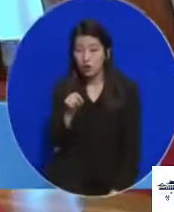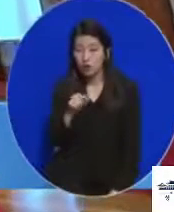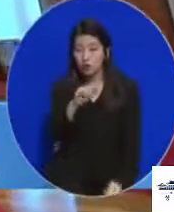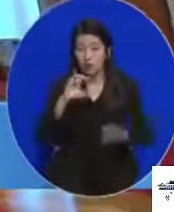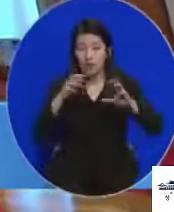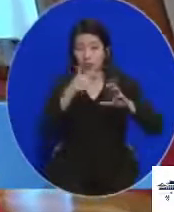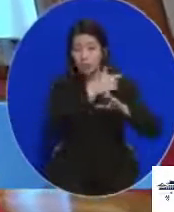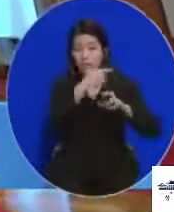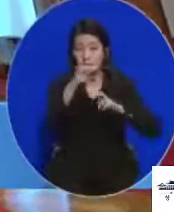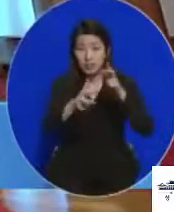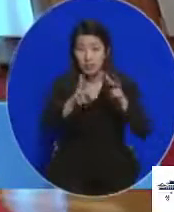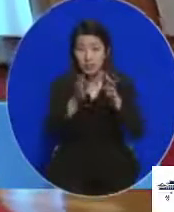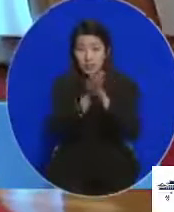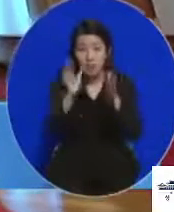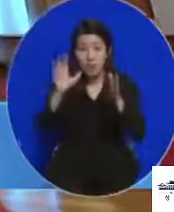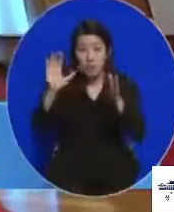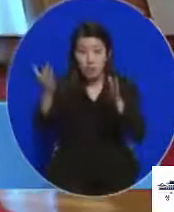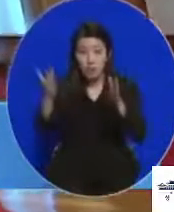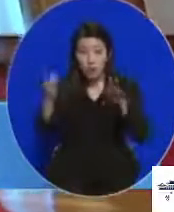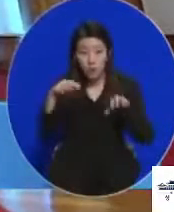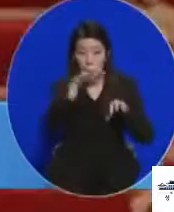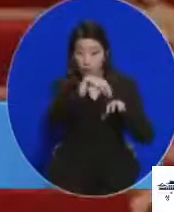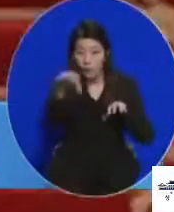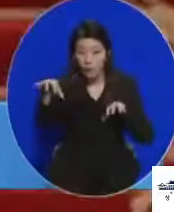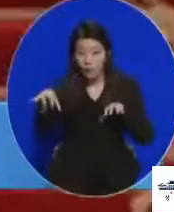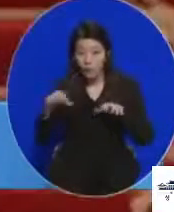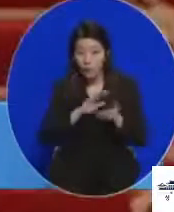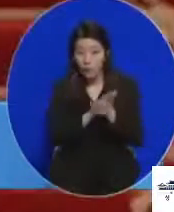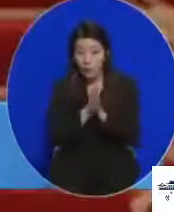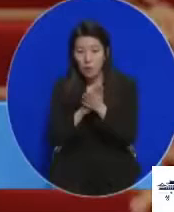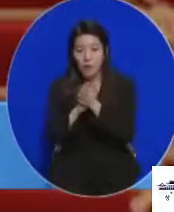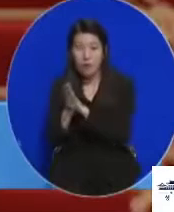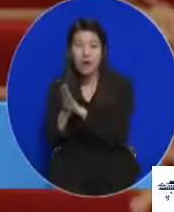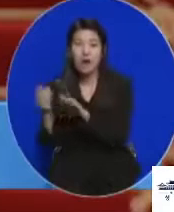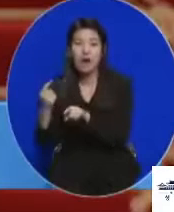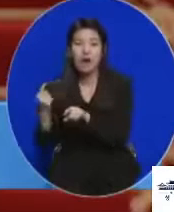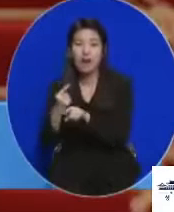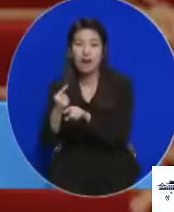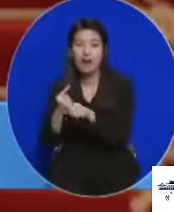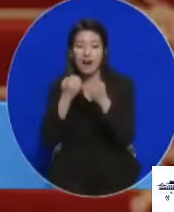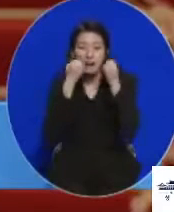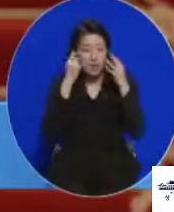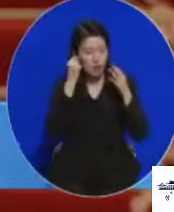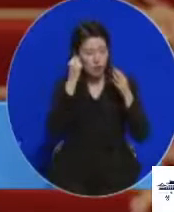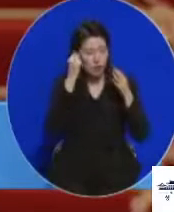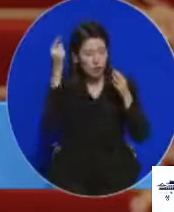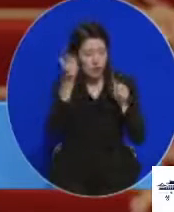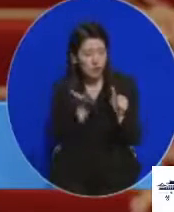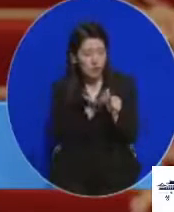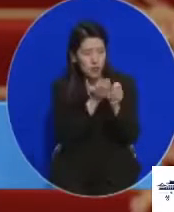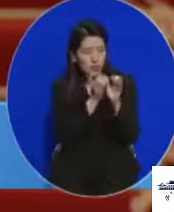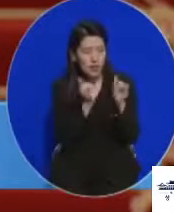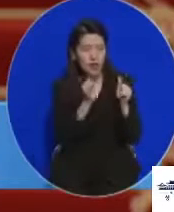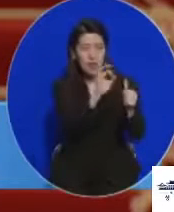변화가 일어날 것입니다 새로운 인재를 육성할 것이며 새로운 성장 동력과 양질의 일자리가